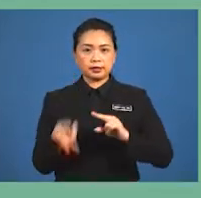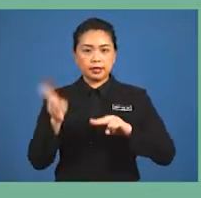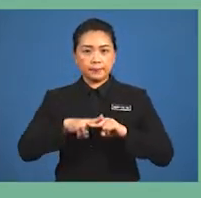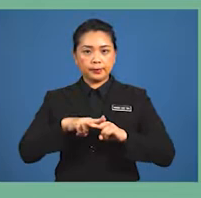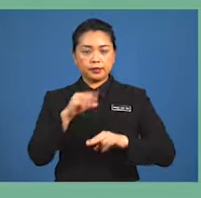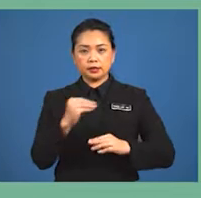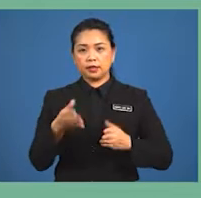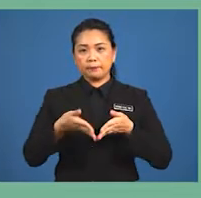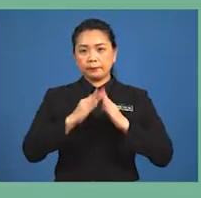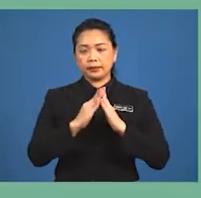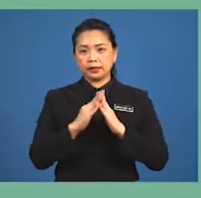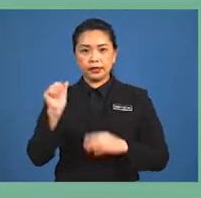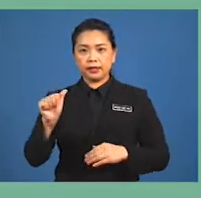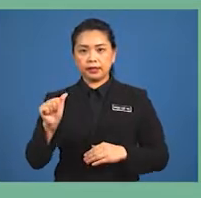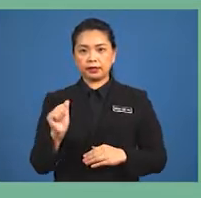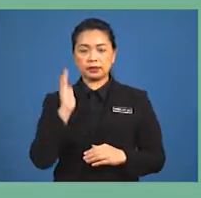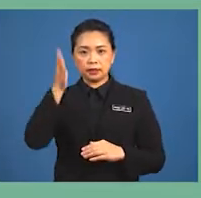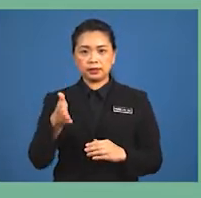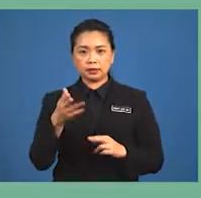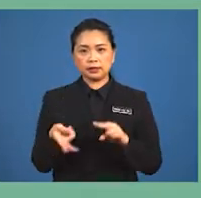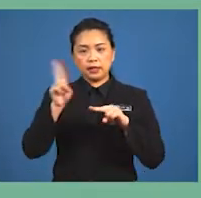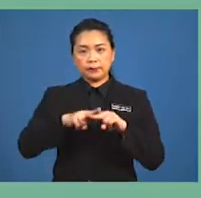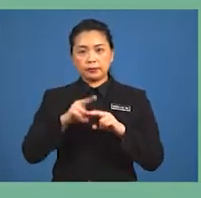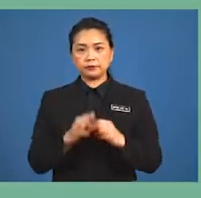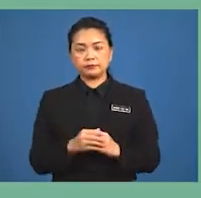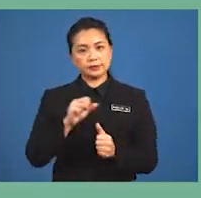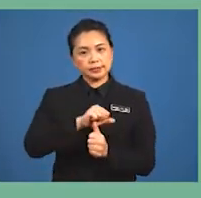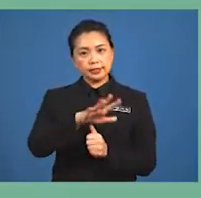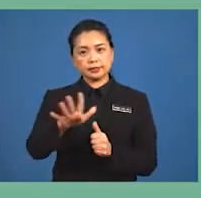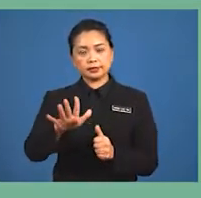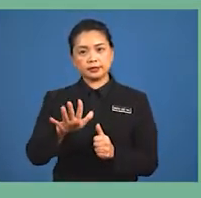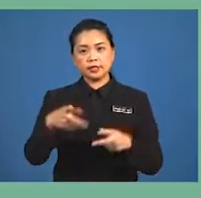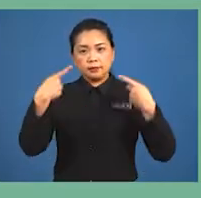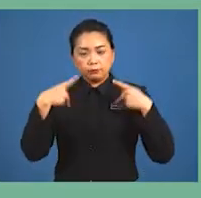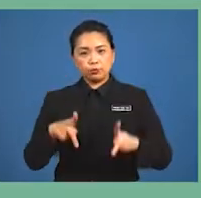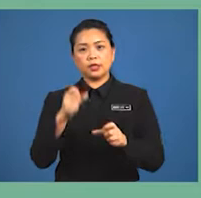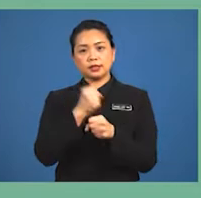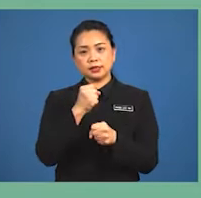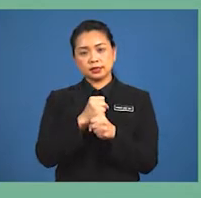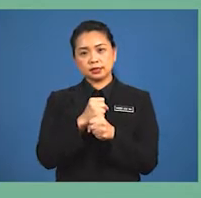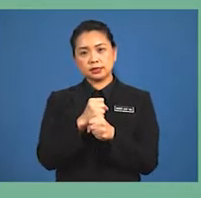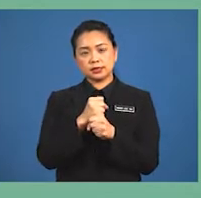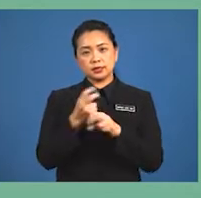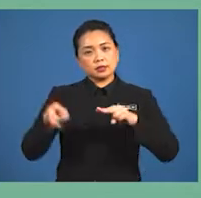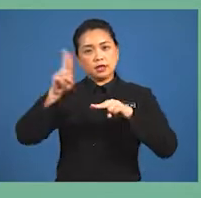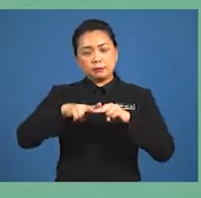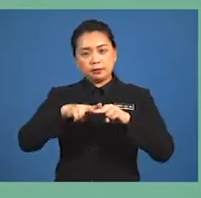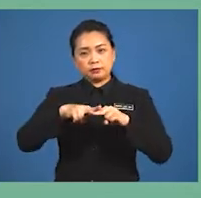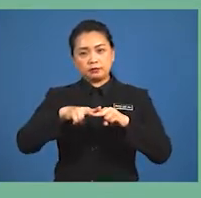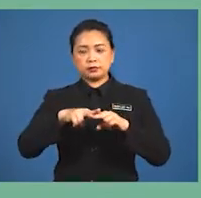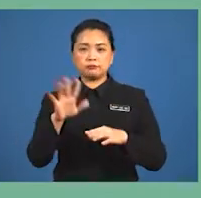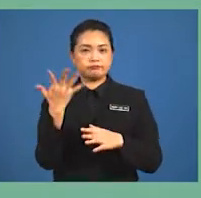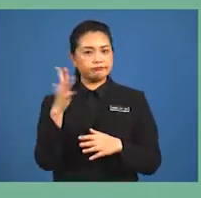meningkat dan permintaan aggregate akan meningkat. Kesannya, peluang pekerjaan meningkat dan